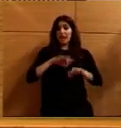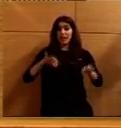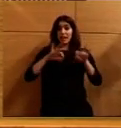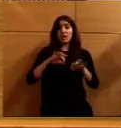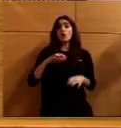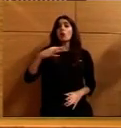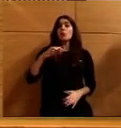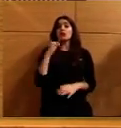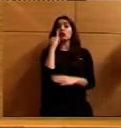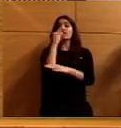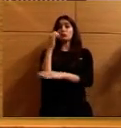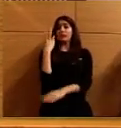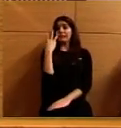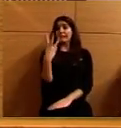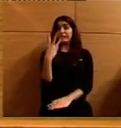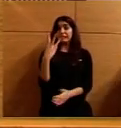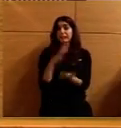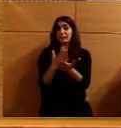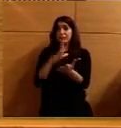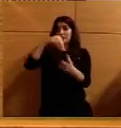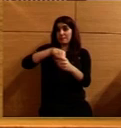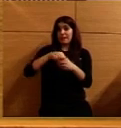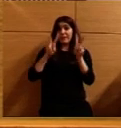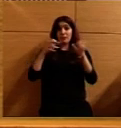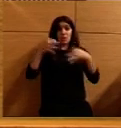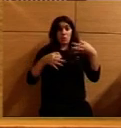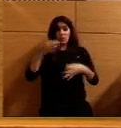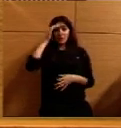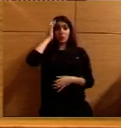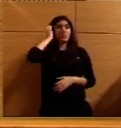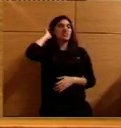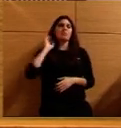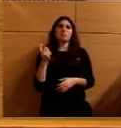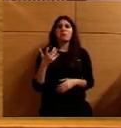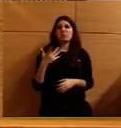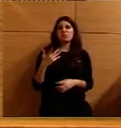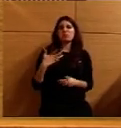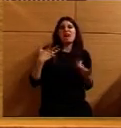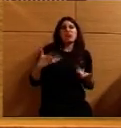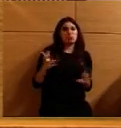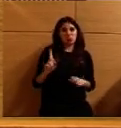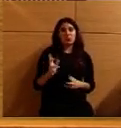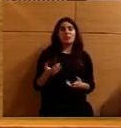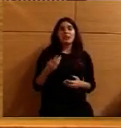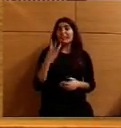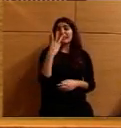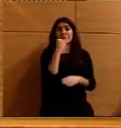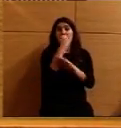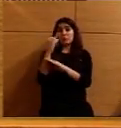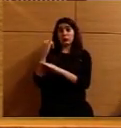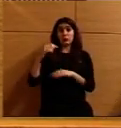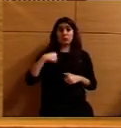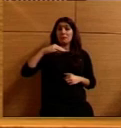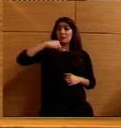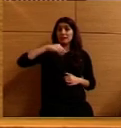tres institucions al final ficades per el mig, l'encaix jurídic desagradable de tres institucions. I este president